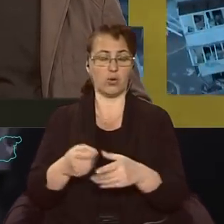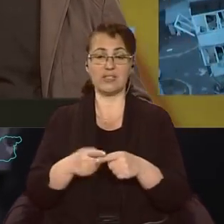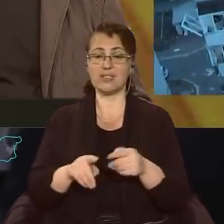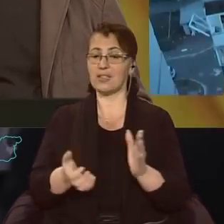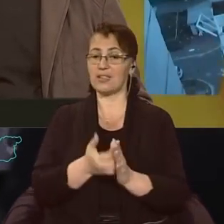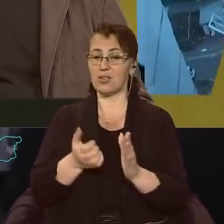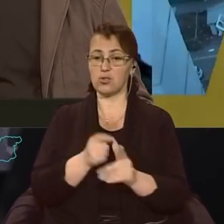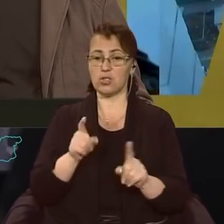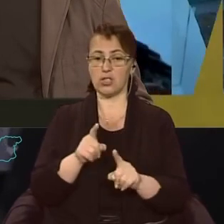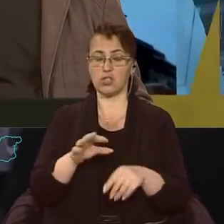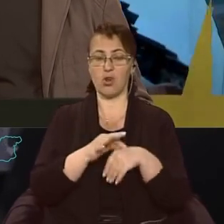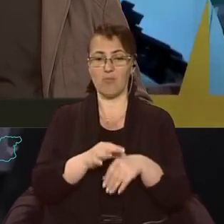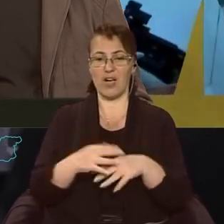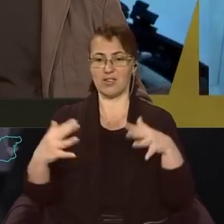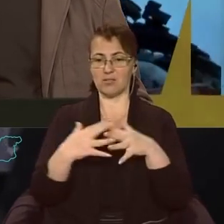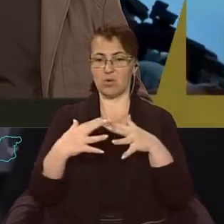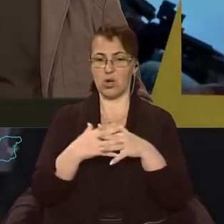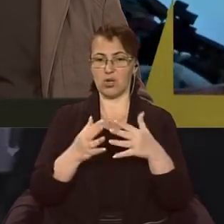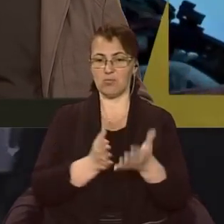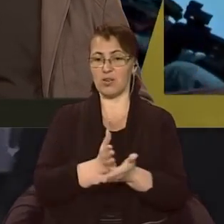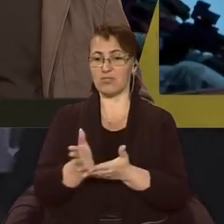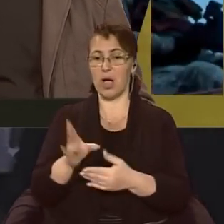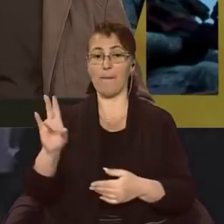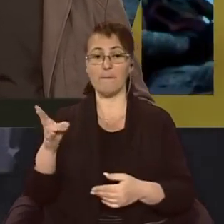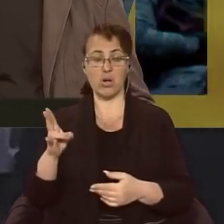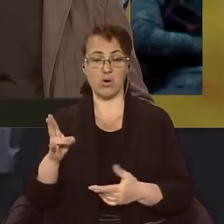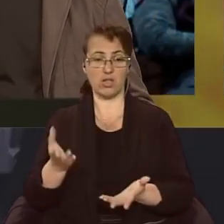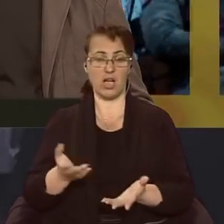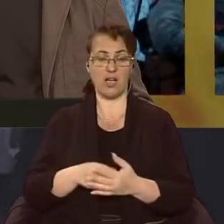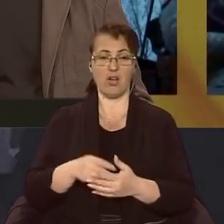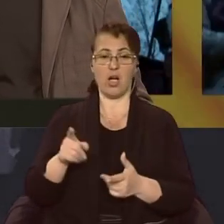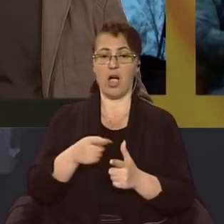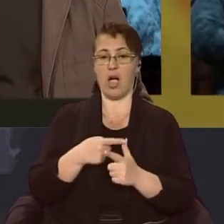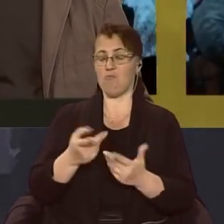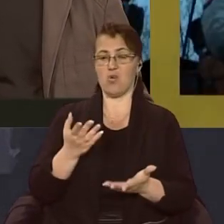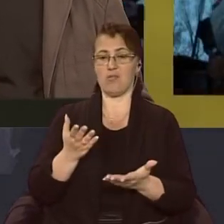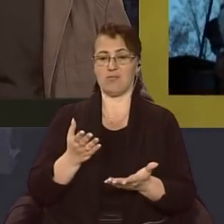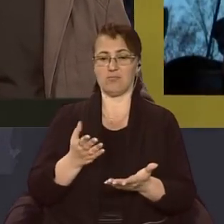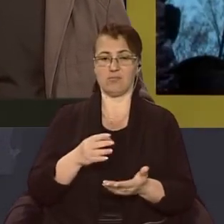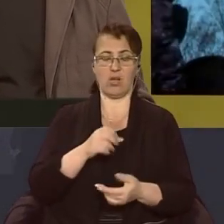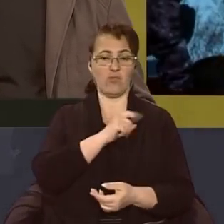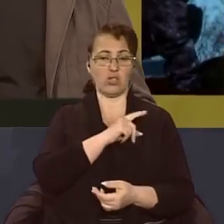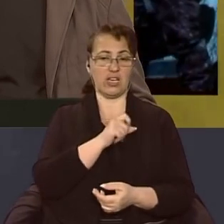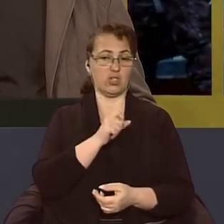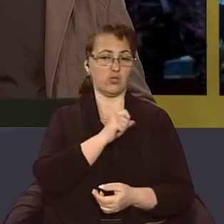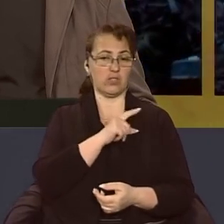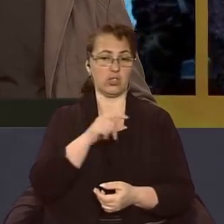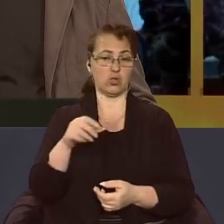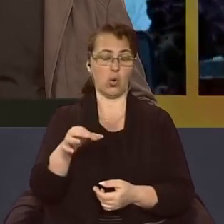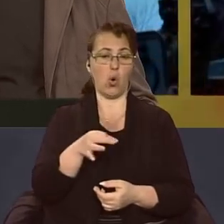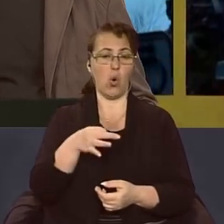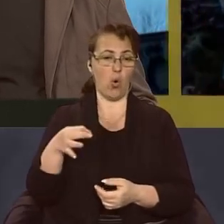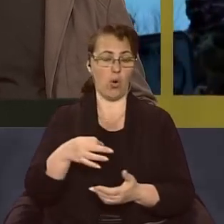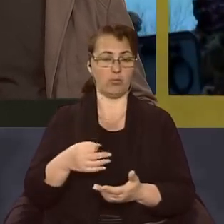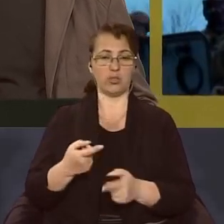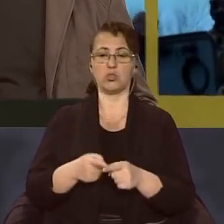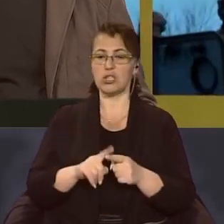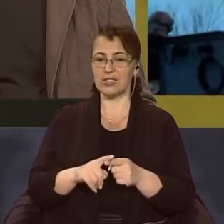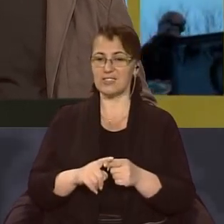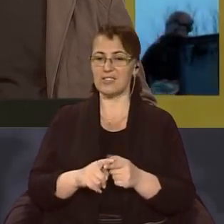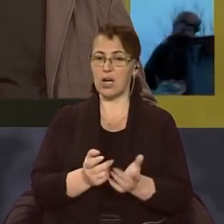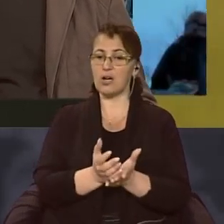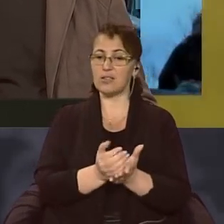напрямку Миколаївської області або Миколаїву, та ще більше, якщо ми говоримо про Одесу та Одеську область. Але цього ресурсу